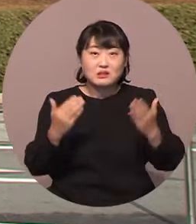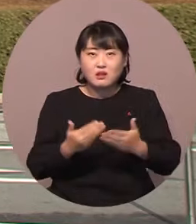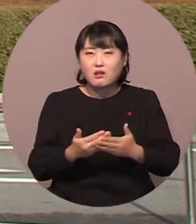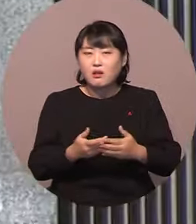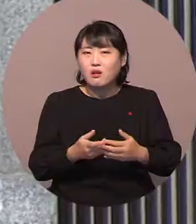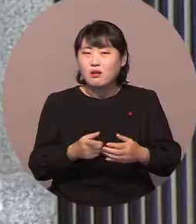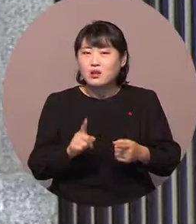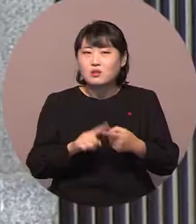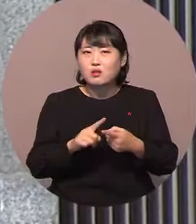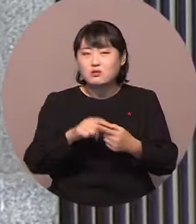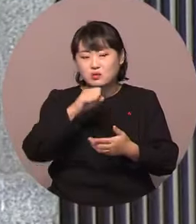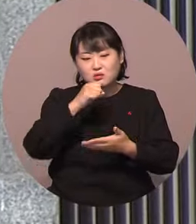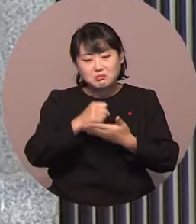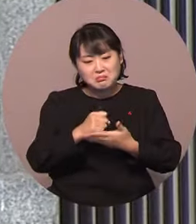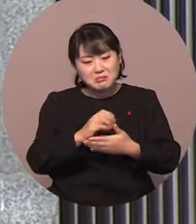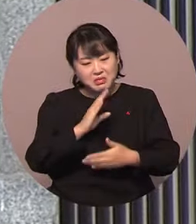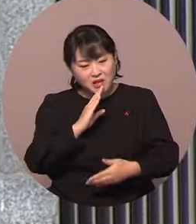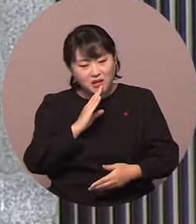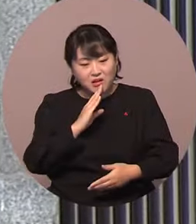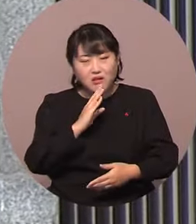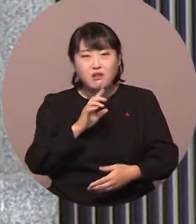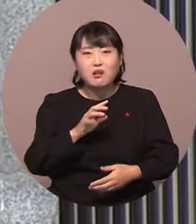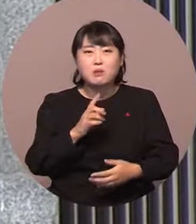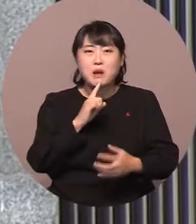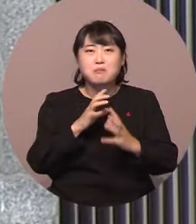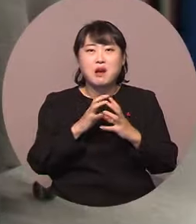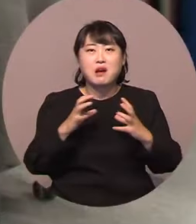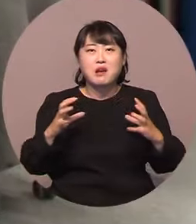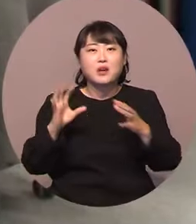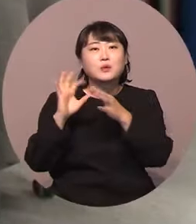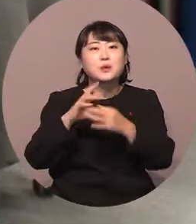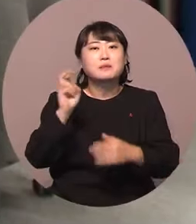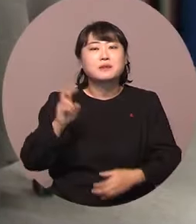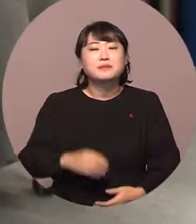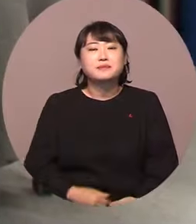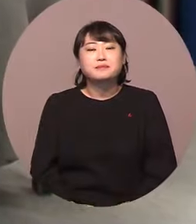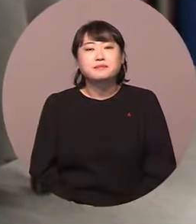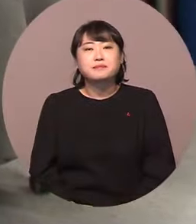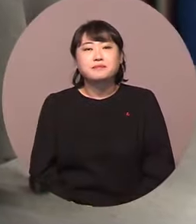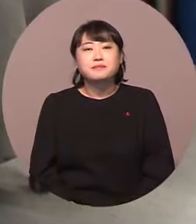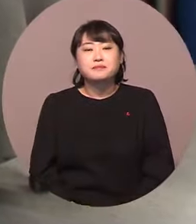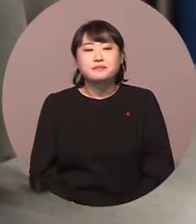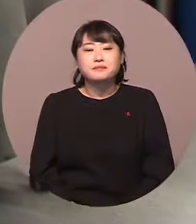역시 정당성 논란이 불가피할 전망입니다 MBC 뉴스 고병관